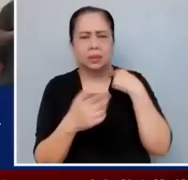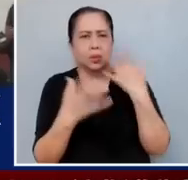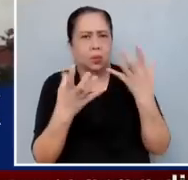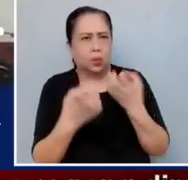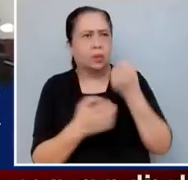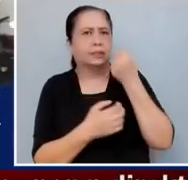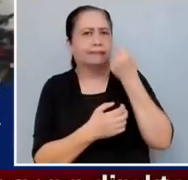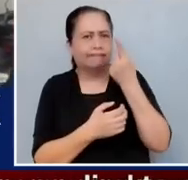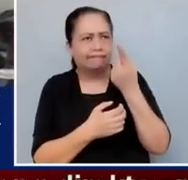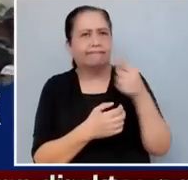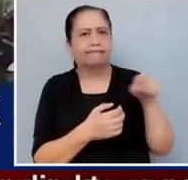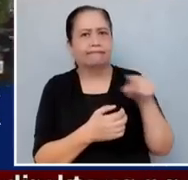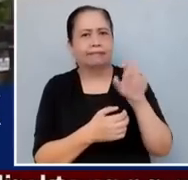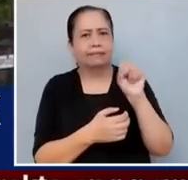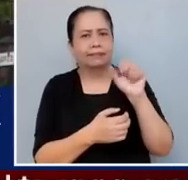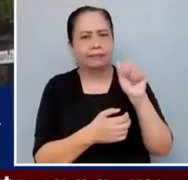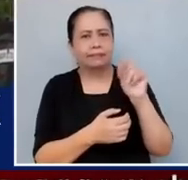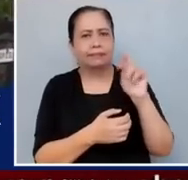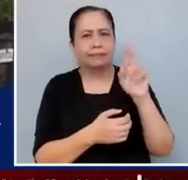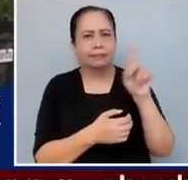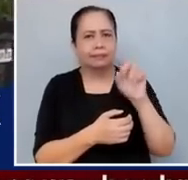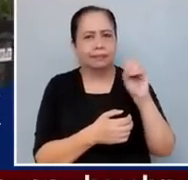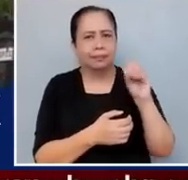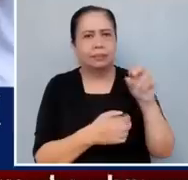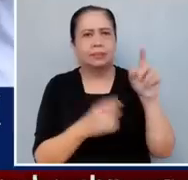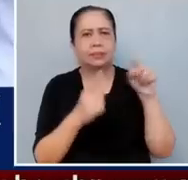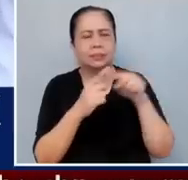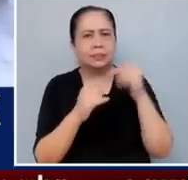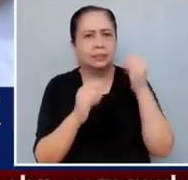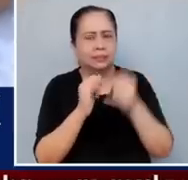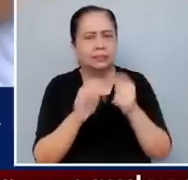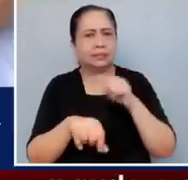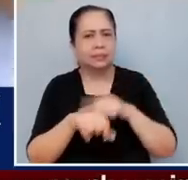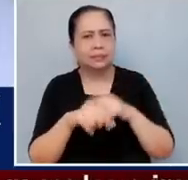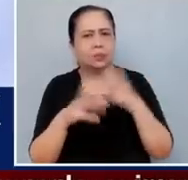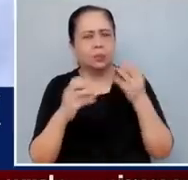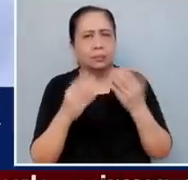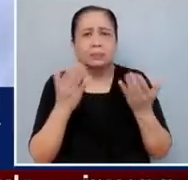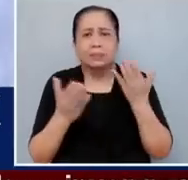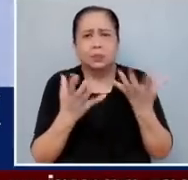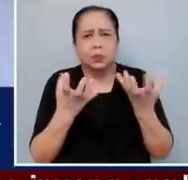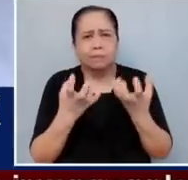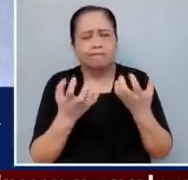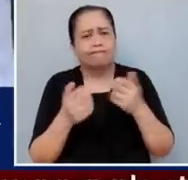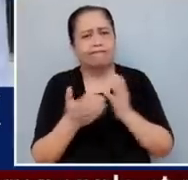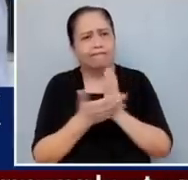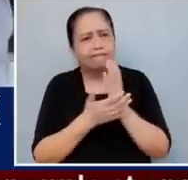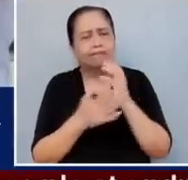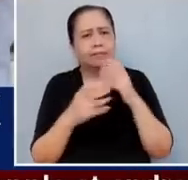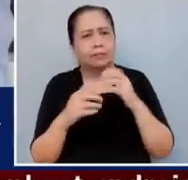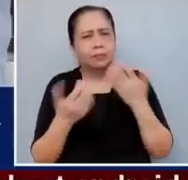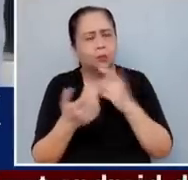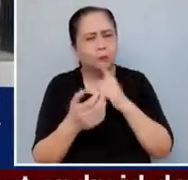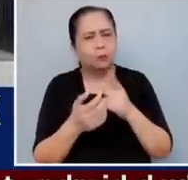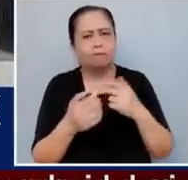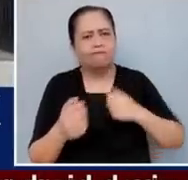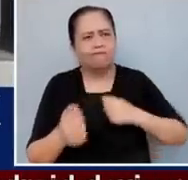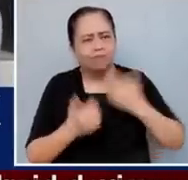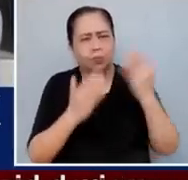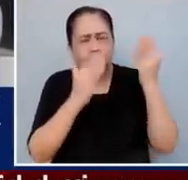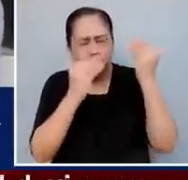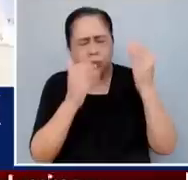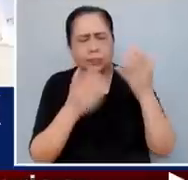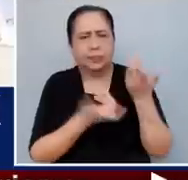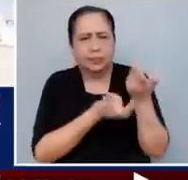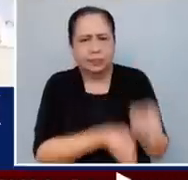ang San Lorenzo. Kasi hanggang sa last moment, they probably put their hope, their